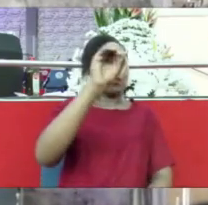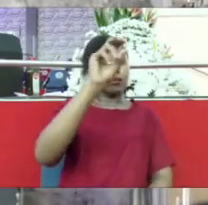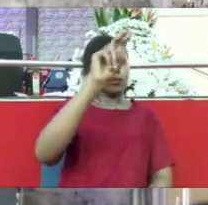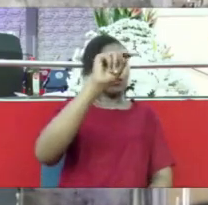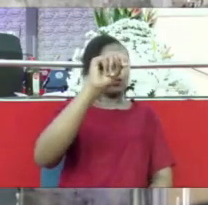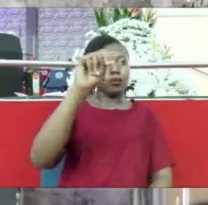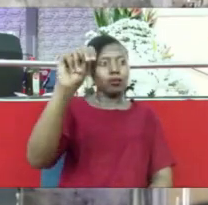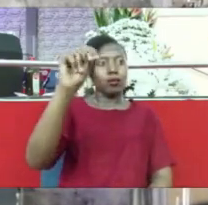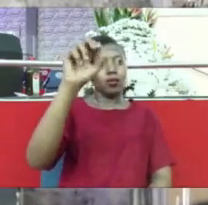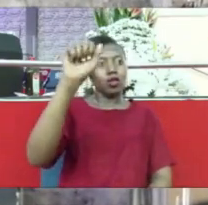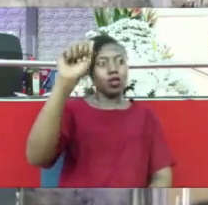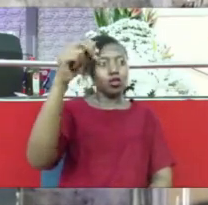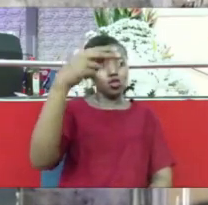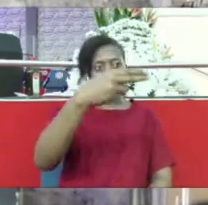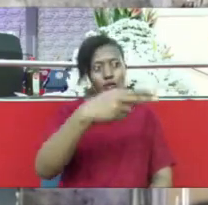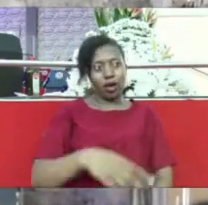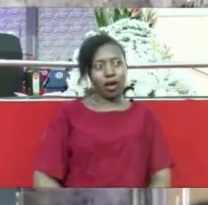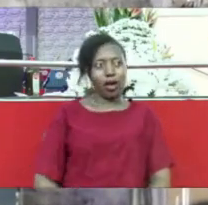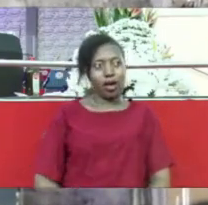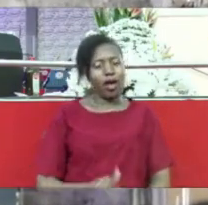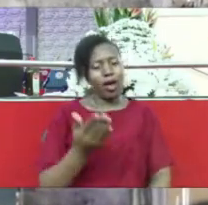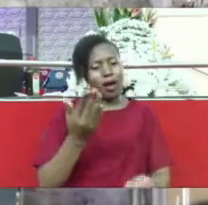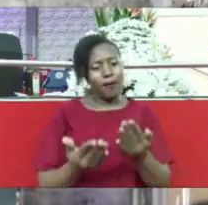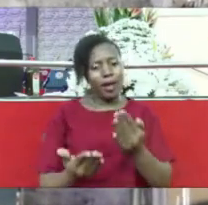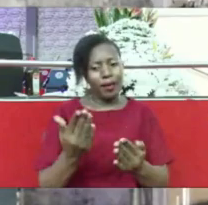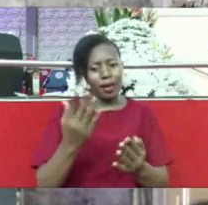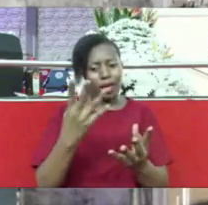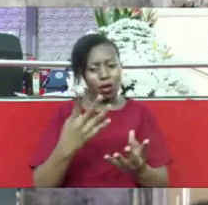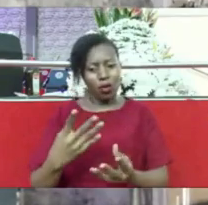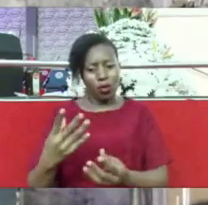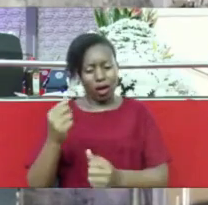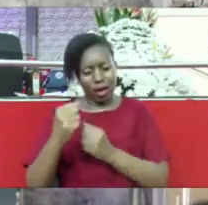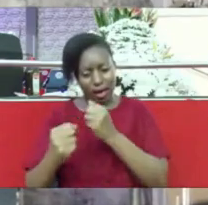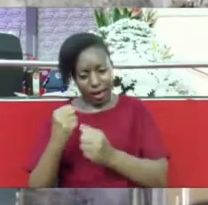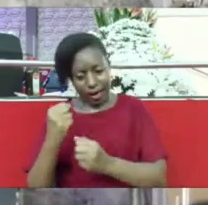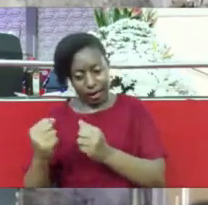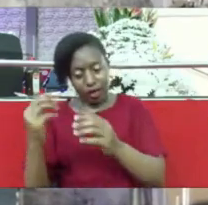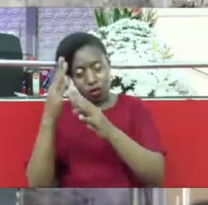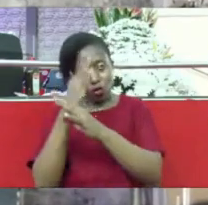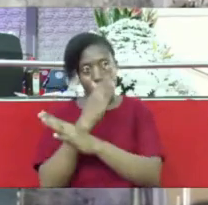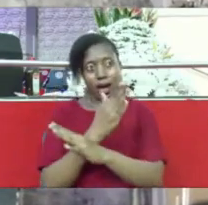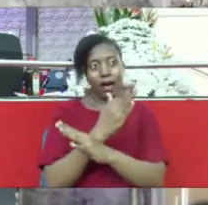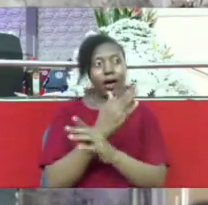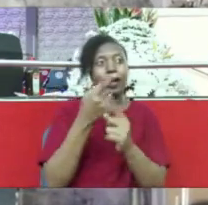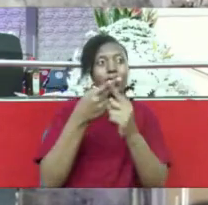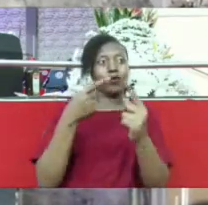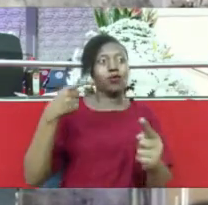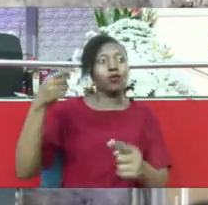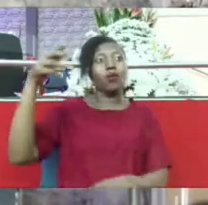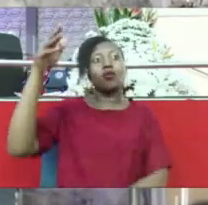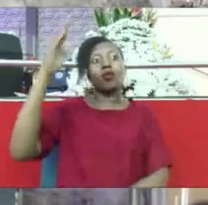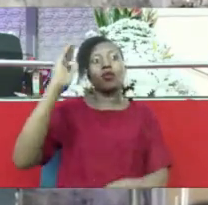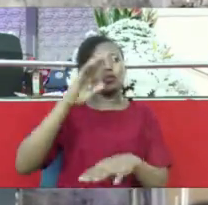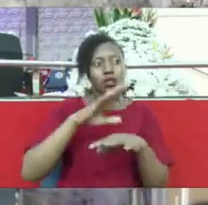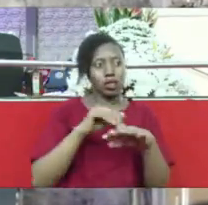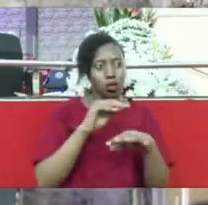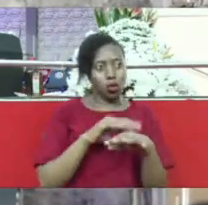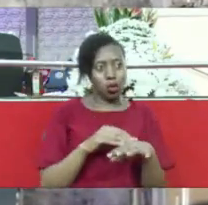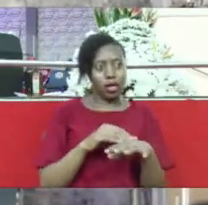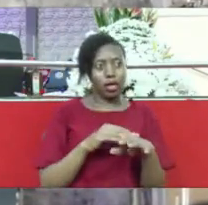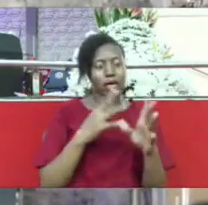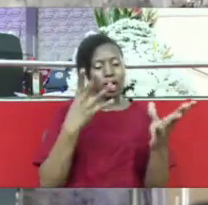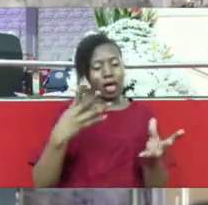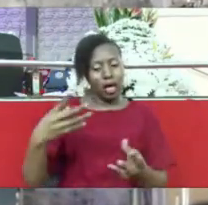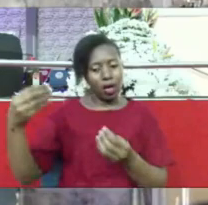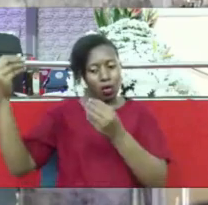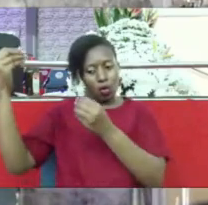may be running away to hide from God's call in your life. Unaweza kuwa unakimbia mwito wa Mungu kama Yona. You know, going down to Joppa. Ukwenda